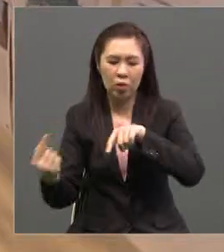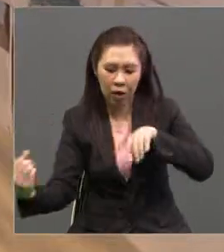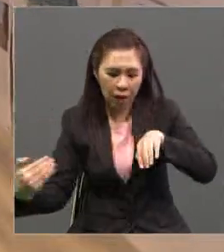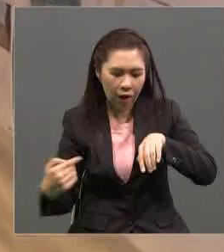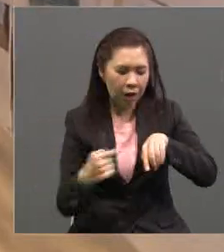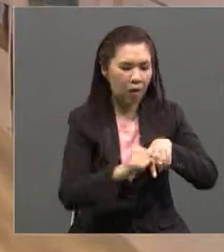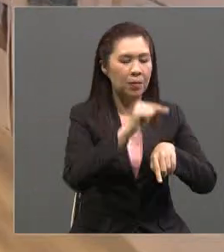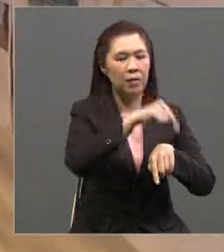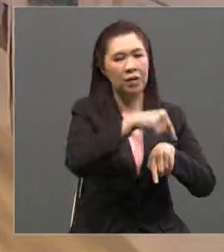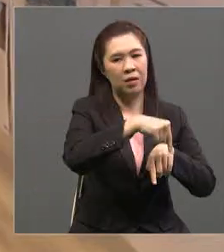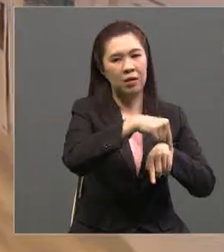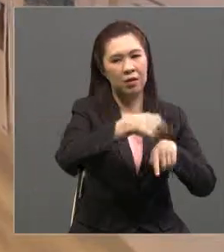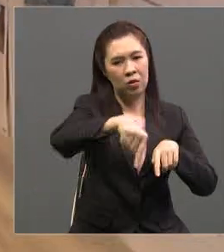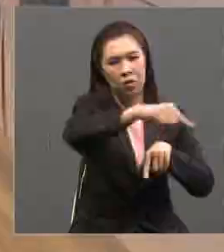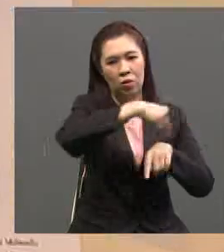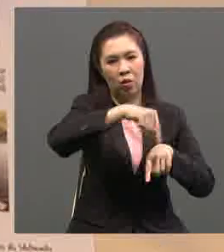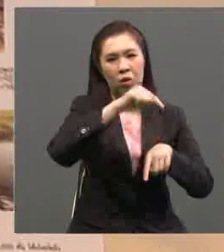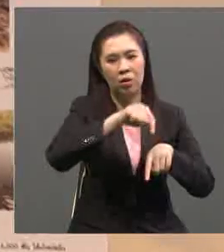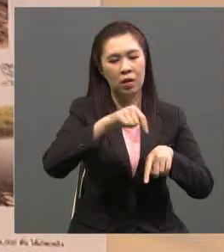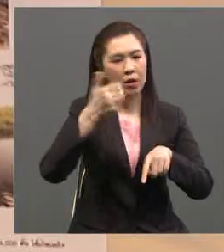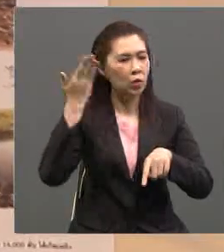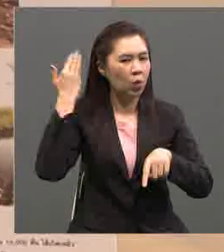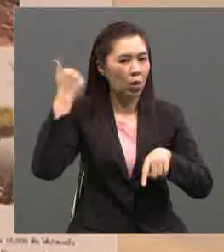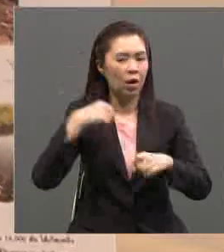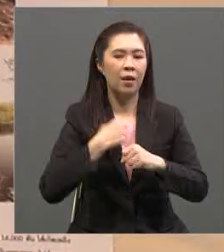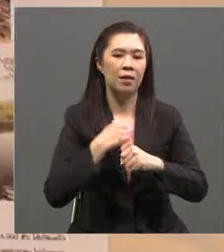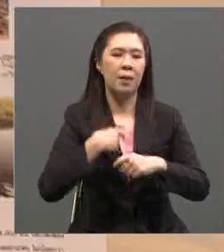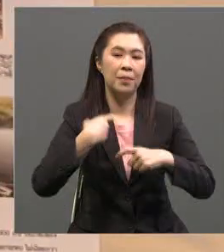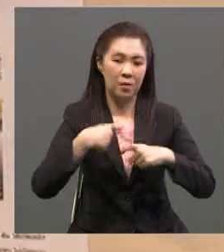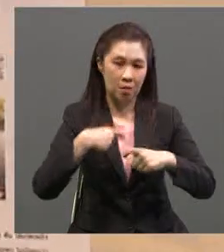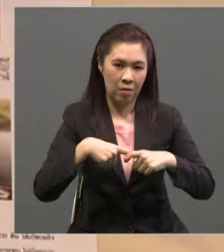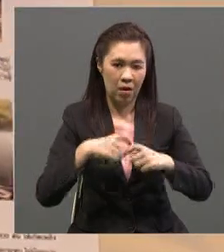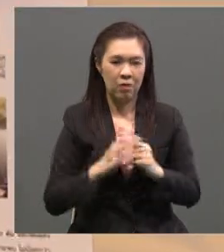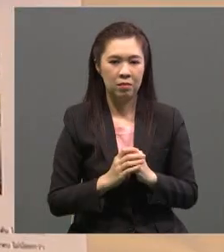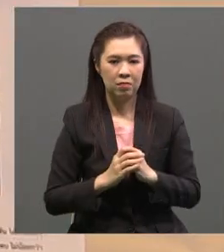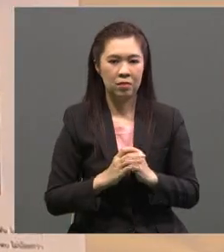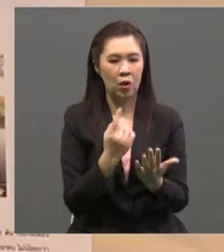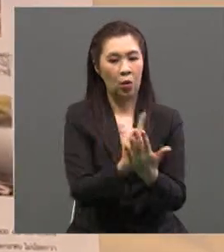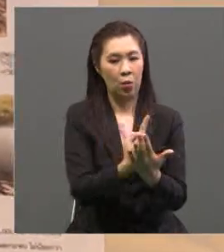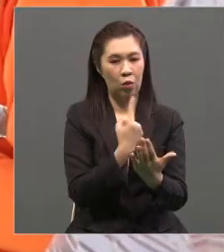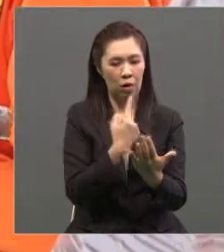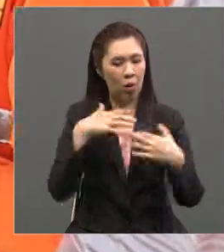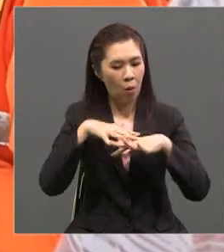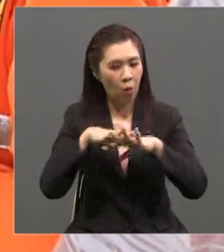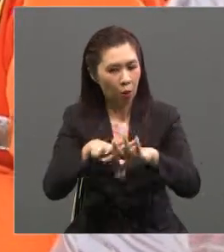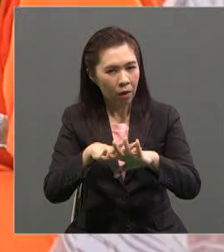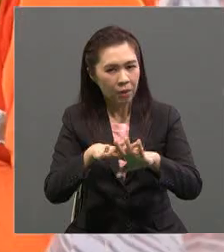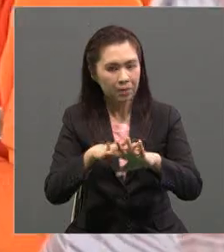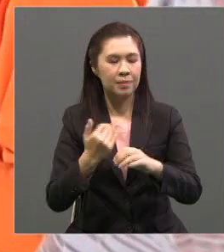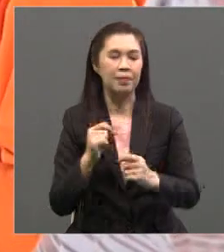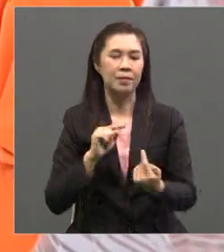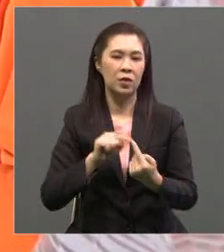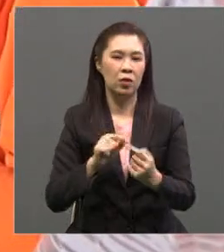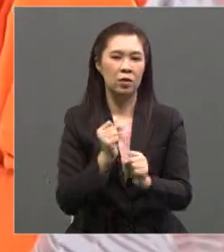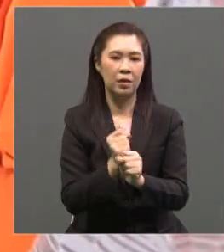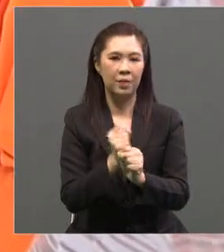ที่การจัดการดับเพลิงวันแรกๆจึงค่อนข้างที่จะเป็นไปอย่างลำบากแต่ว่าผู้นำท้องที่ก็ร่วมกับทางอำเภอครับประสานกับหน่วย